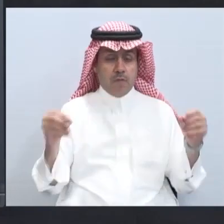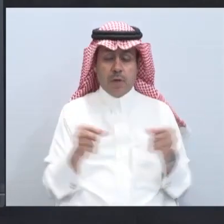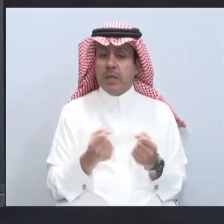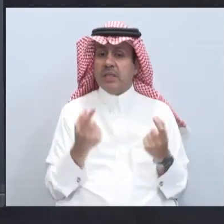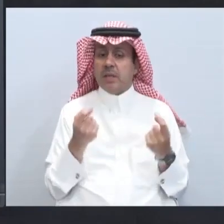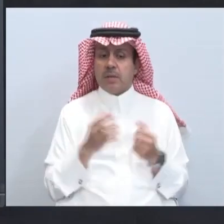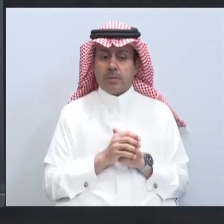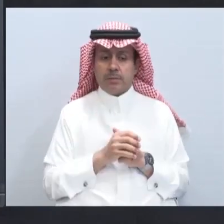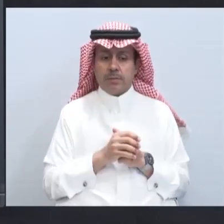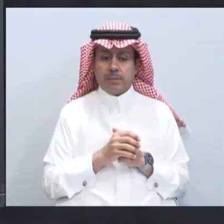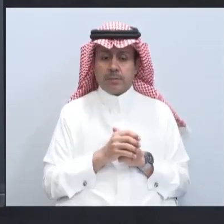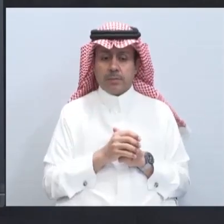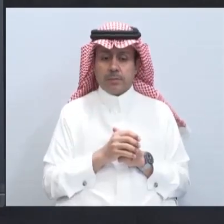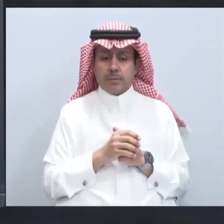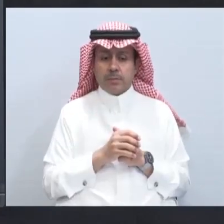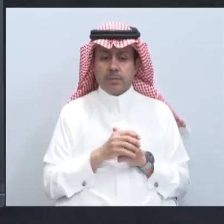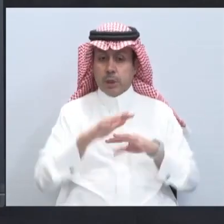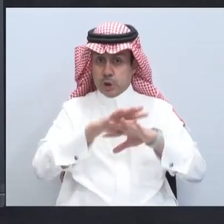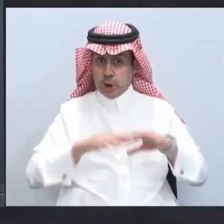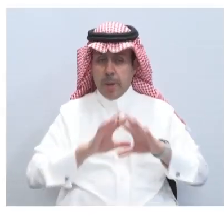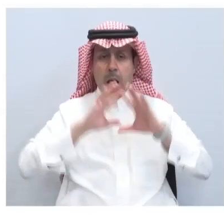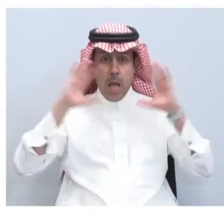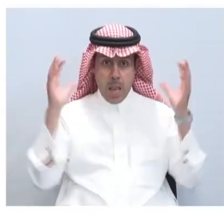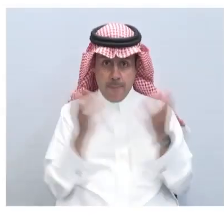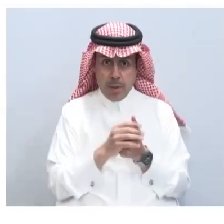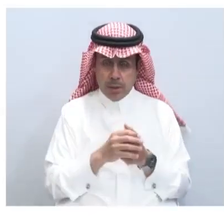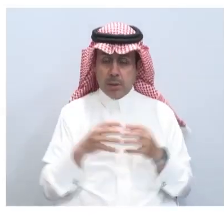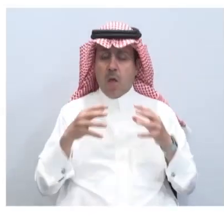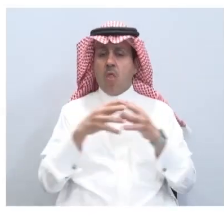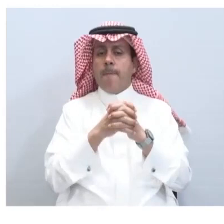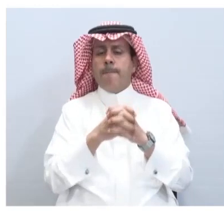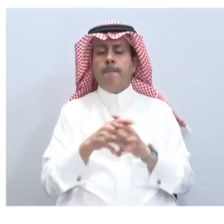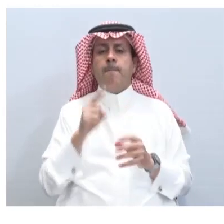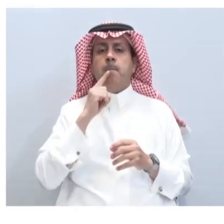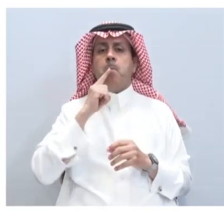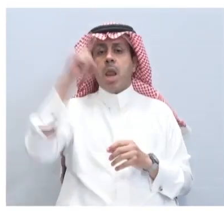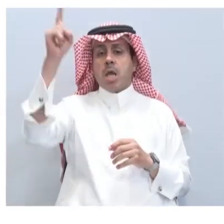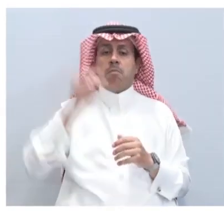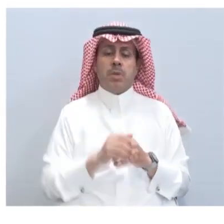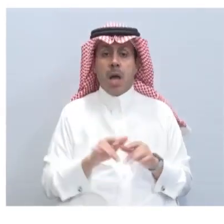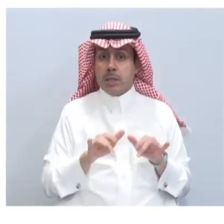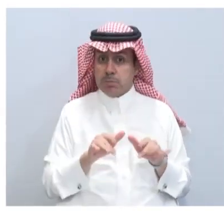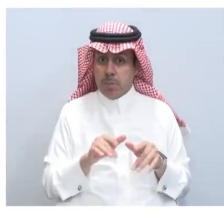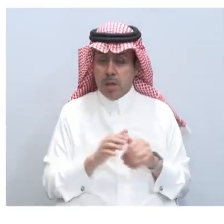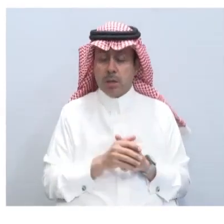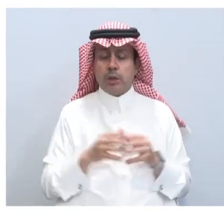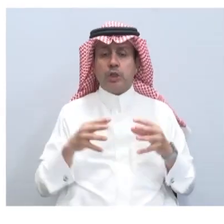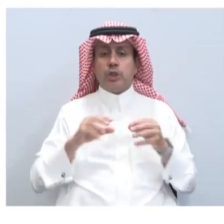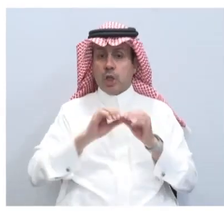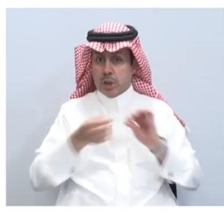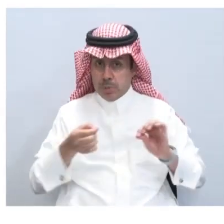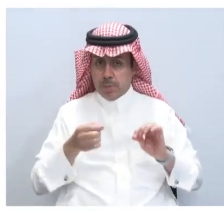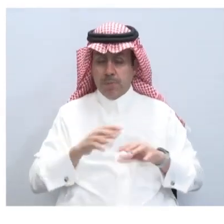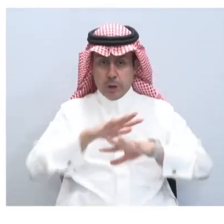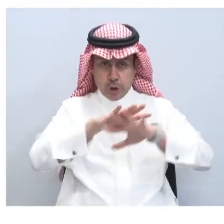هو وهي شبكه عالميه تضم ملايين من الحاسبات الاليه حيث ترتبط ببعضها عن